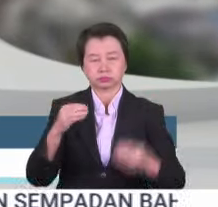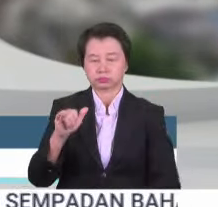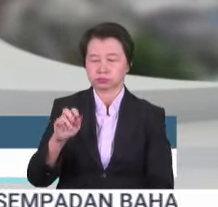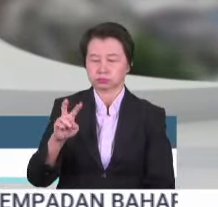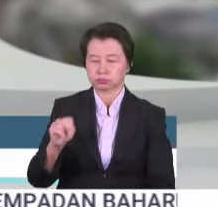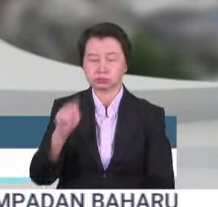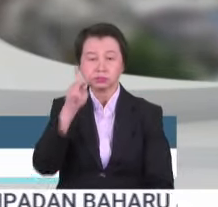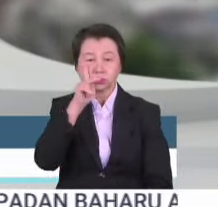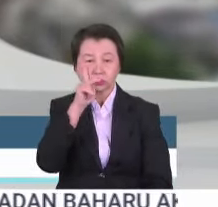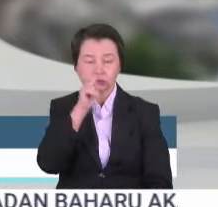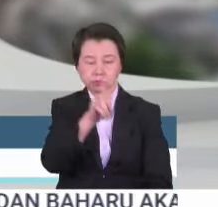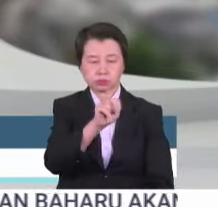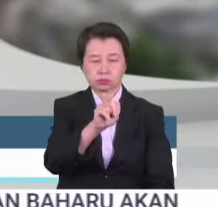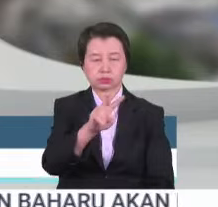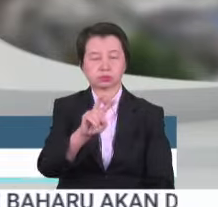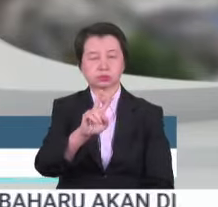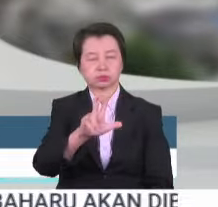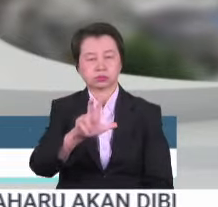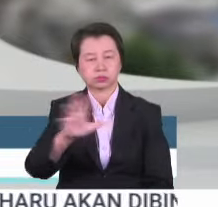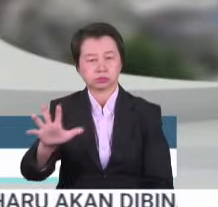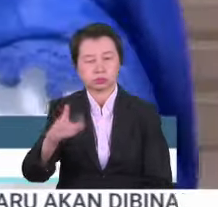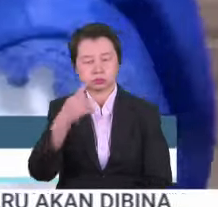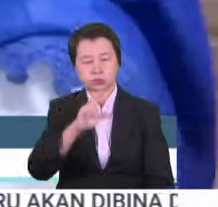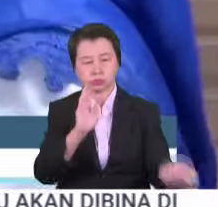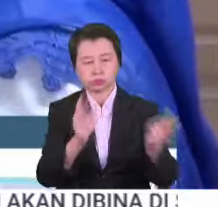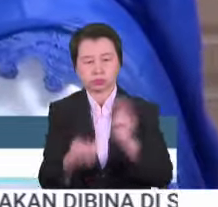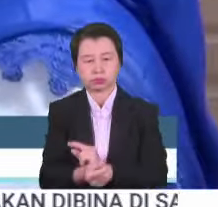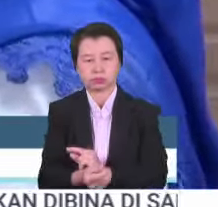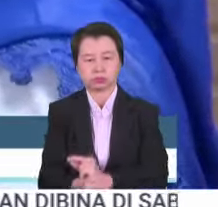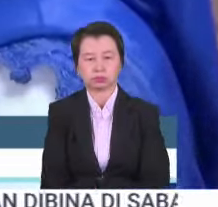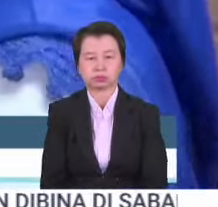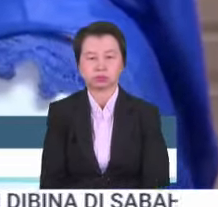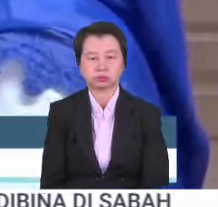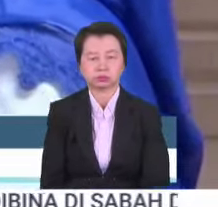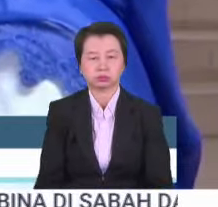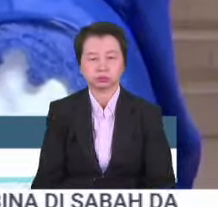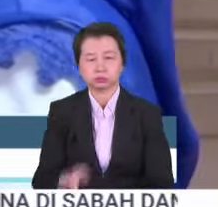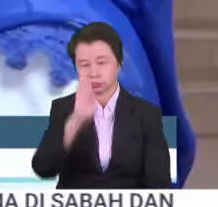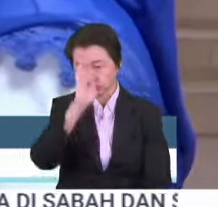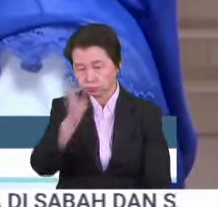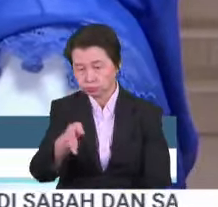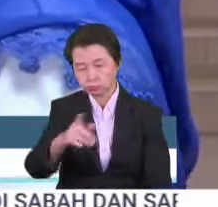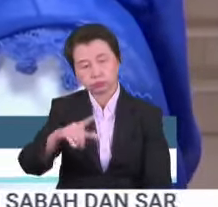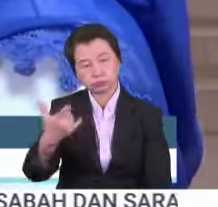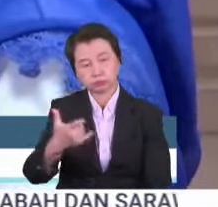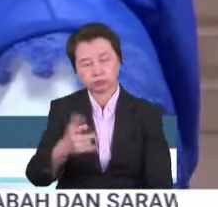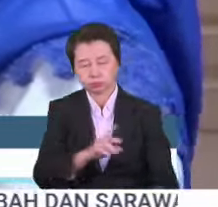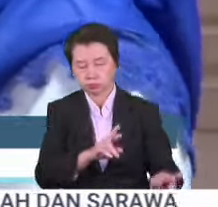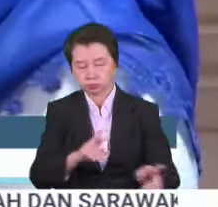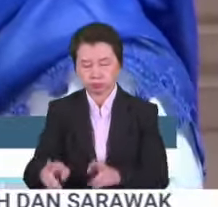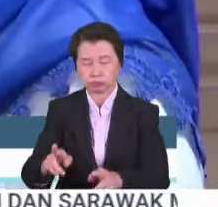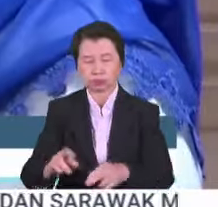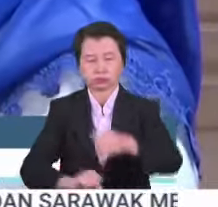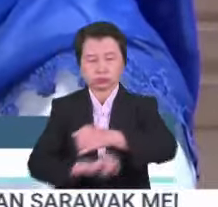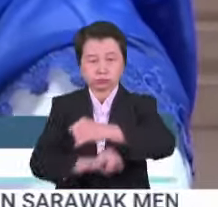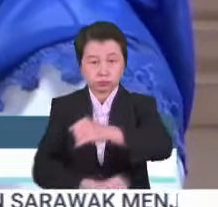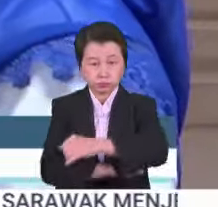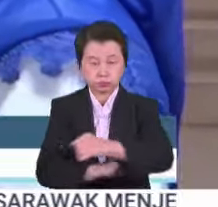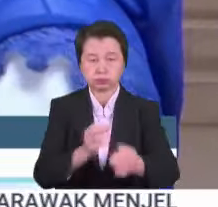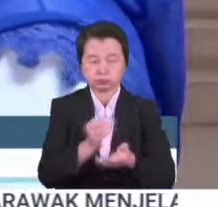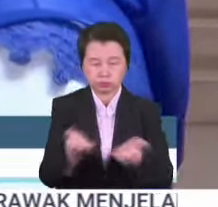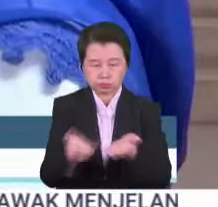Kedah 2035 penggantian antara fokus lain termasuk perancangan infrastruktur dan